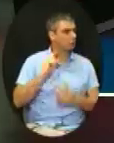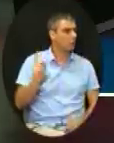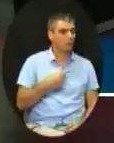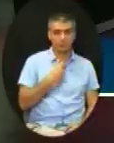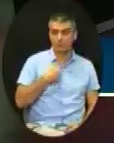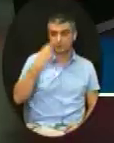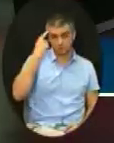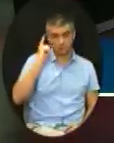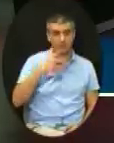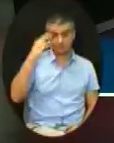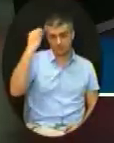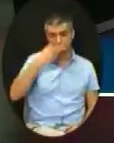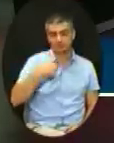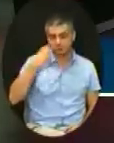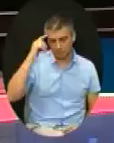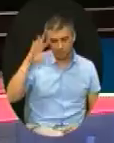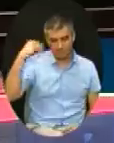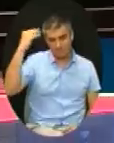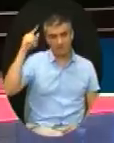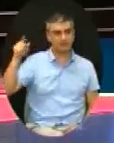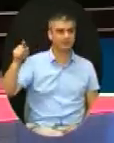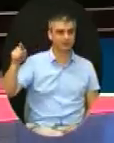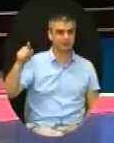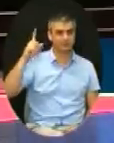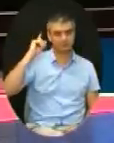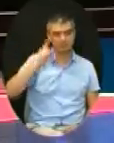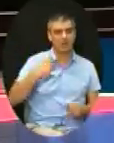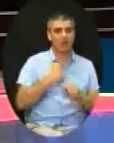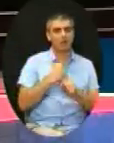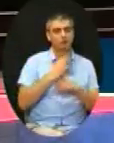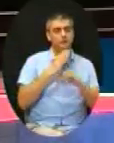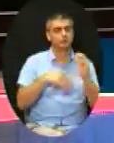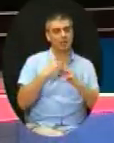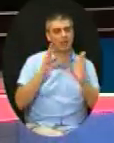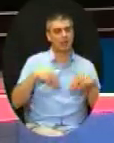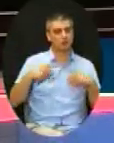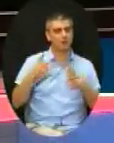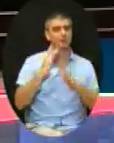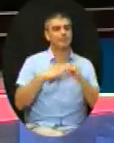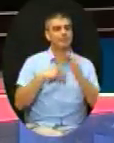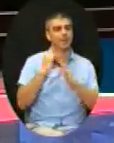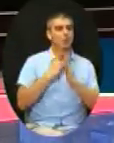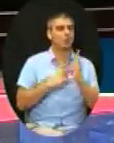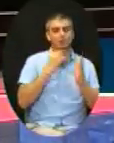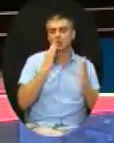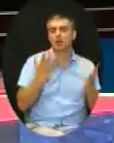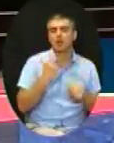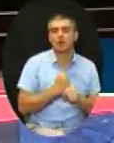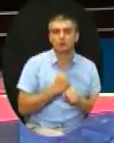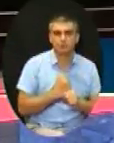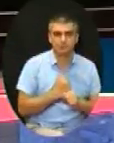אני חושב שצריך... גם לפלסטינים. אני חושב שגם לפלסטינאים צריך לעשות בנייה, לאשר בנייה חוקית. שאלה גם איך זה